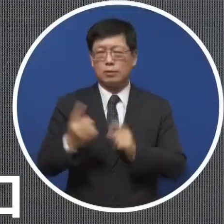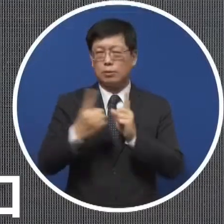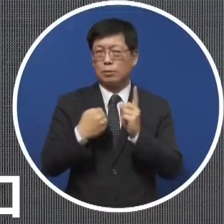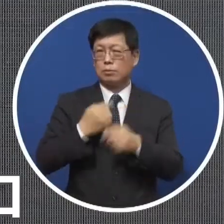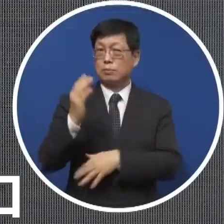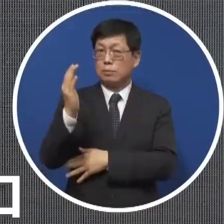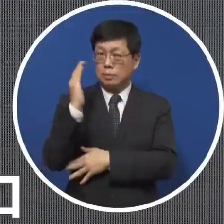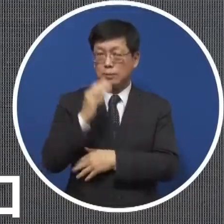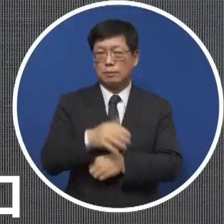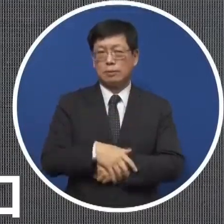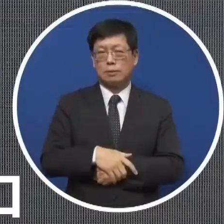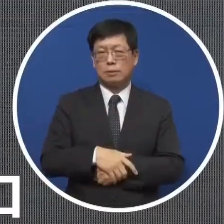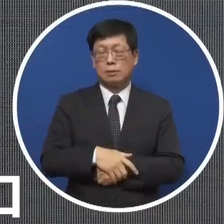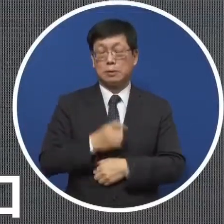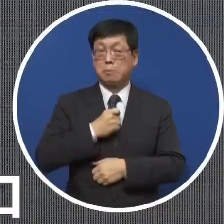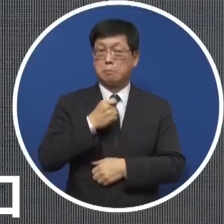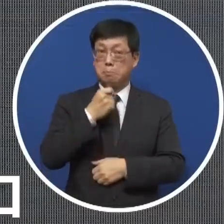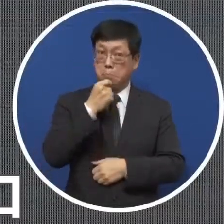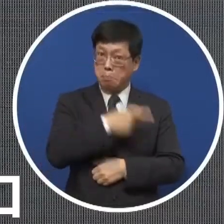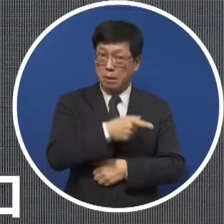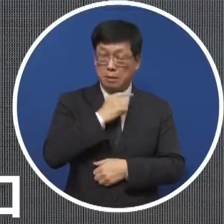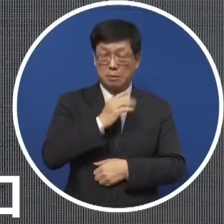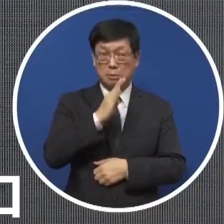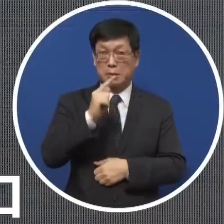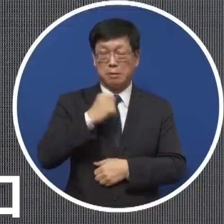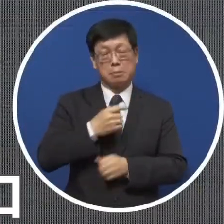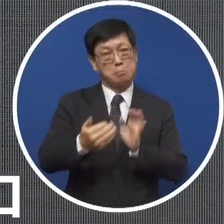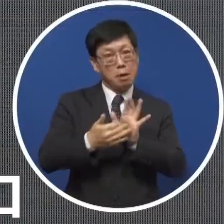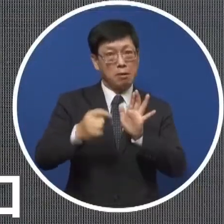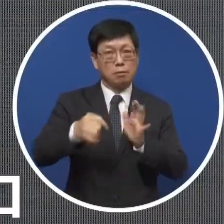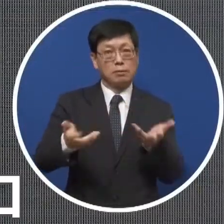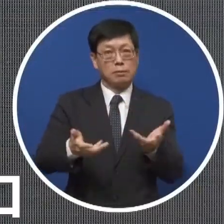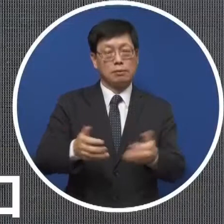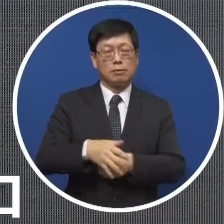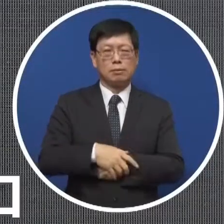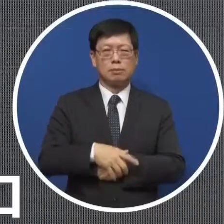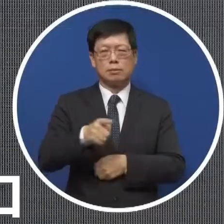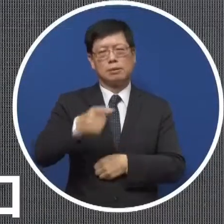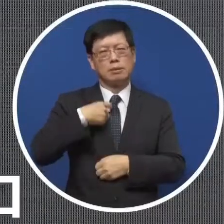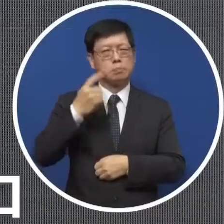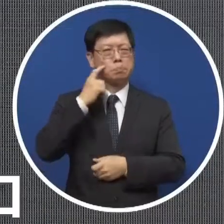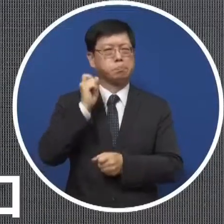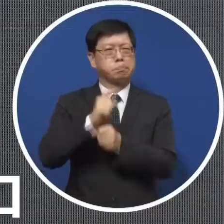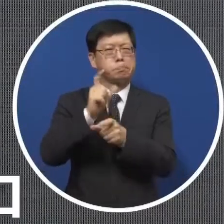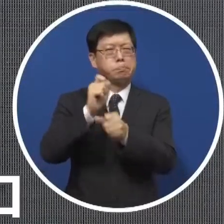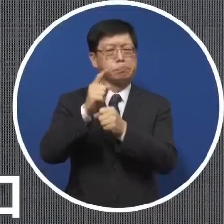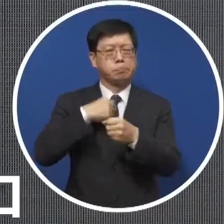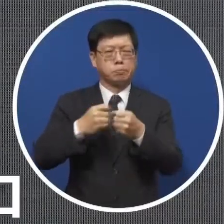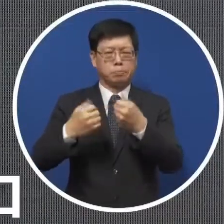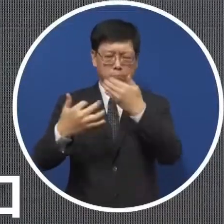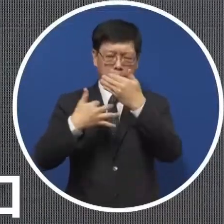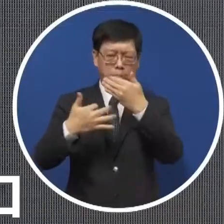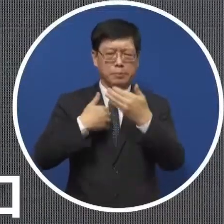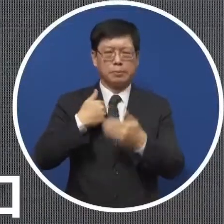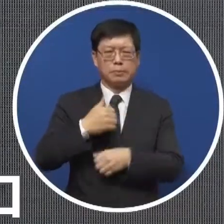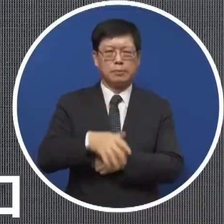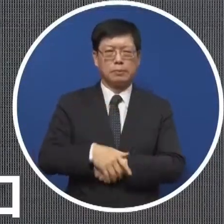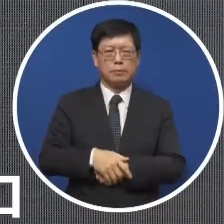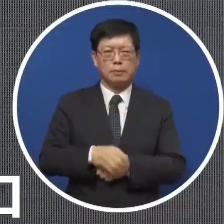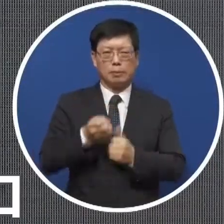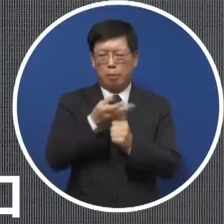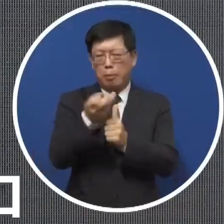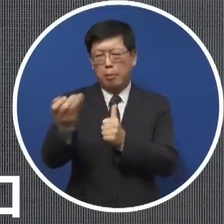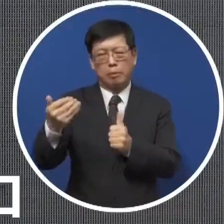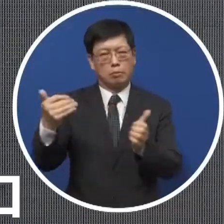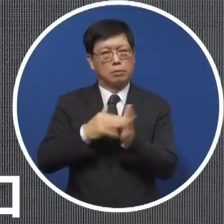府不要采购 BNT 疫苗这些不实的谣言传言，到今